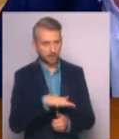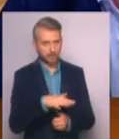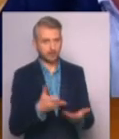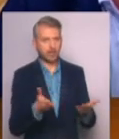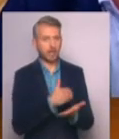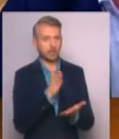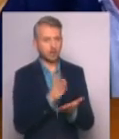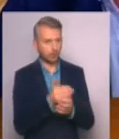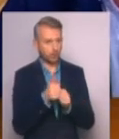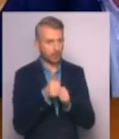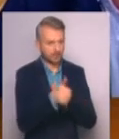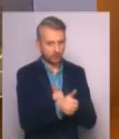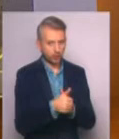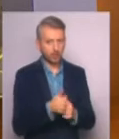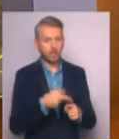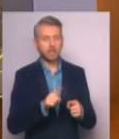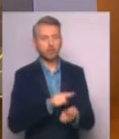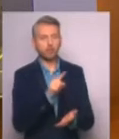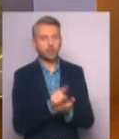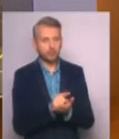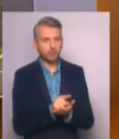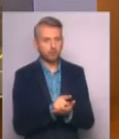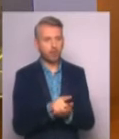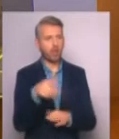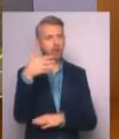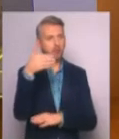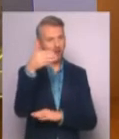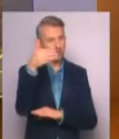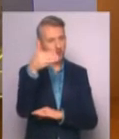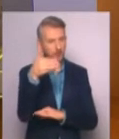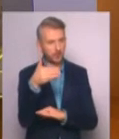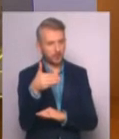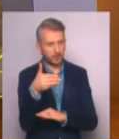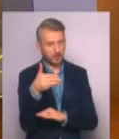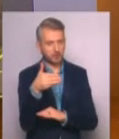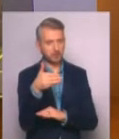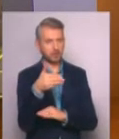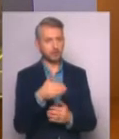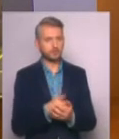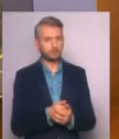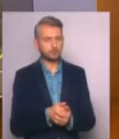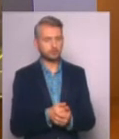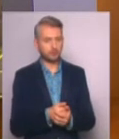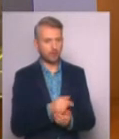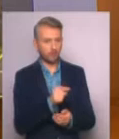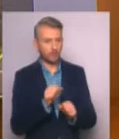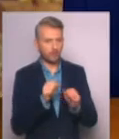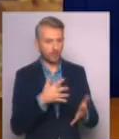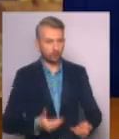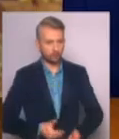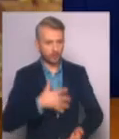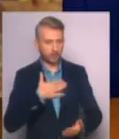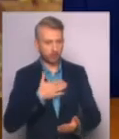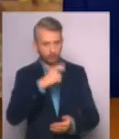є прогресивною, це обов'язково має приспускатися прапор державний, бо вони воюють за нашу державу і поклали своє життя за нашу державу. Це має